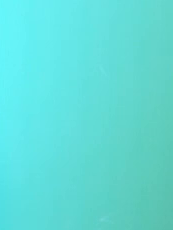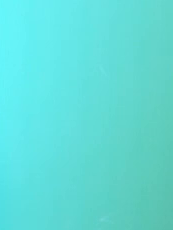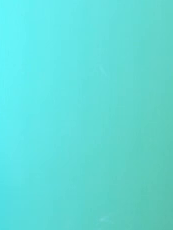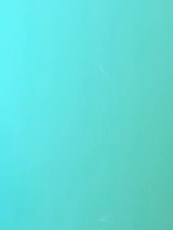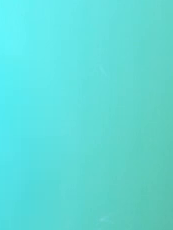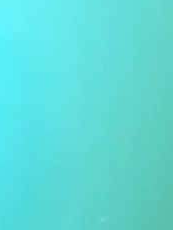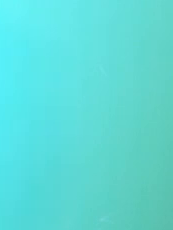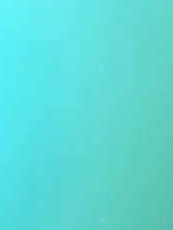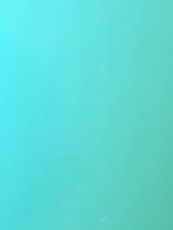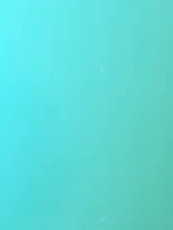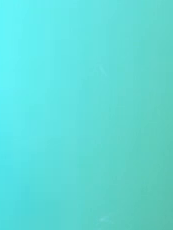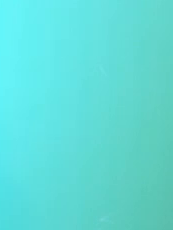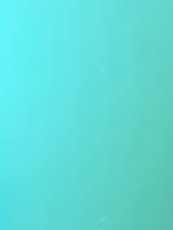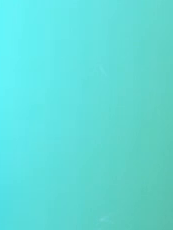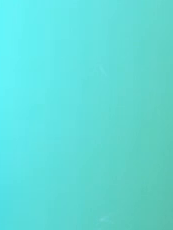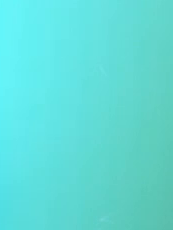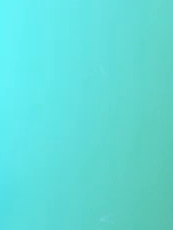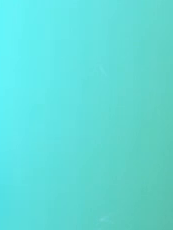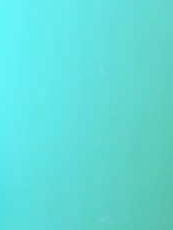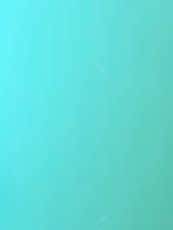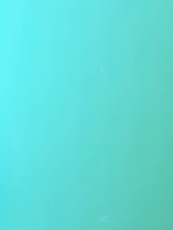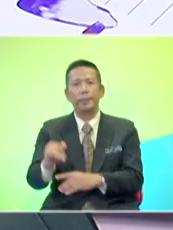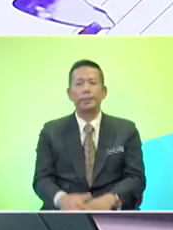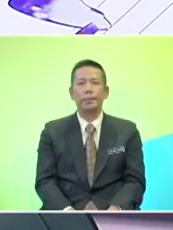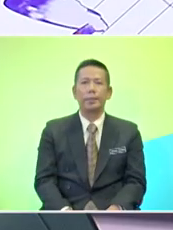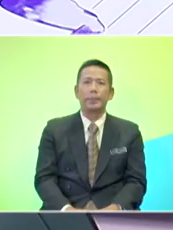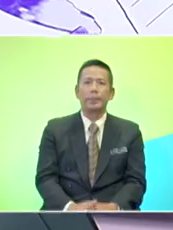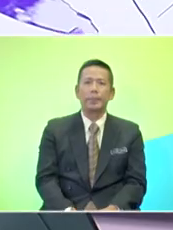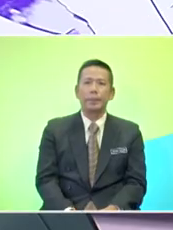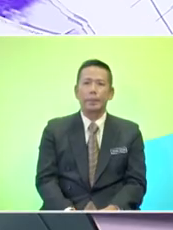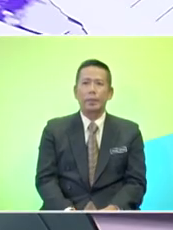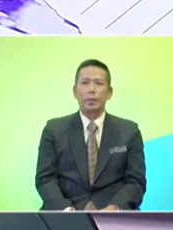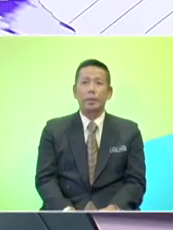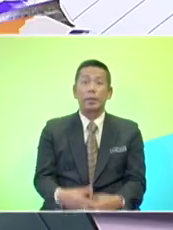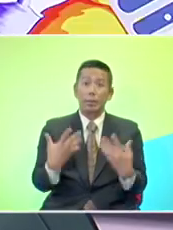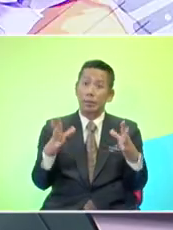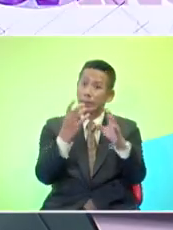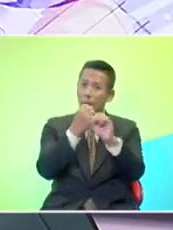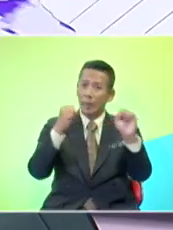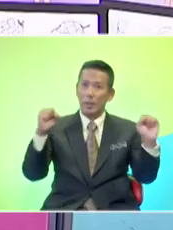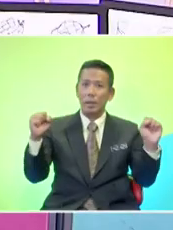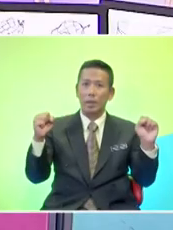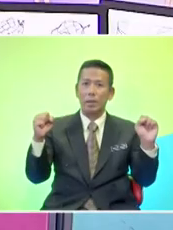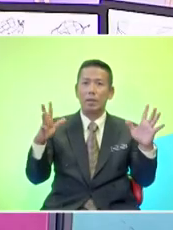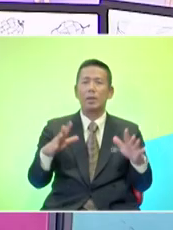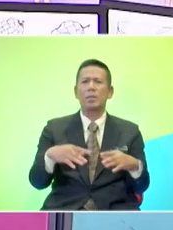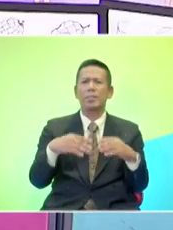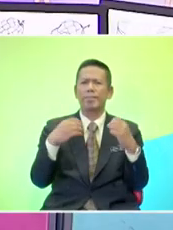cek Gun Nazri selaku juru bahasa isyarat baik cewek itu Sudahkah anda bersedia sudah